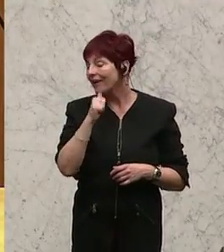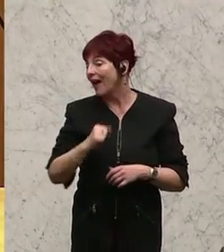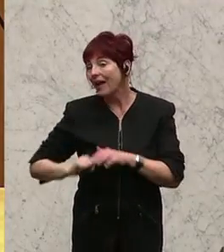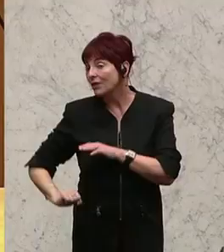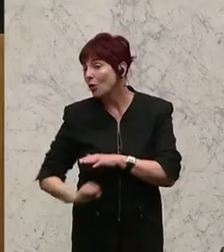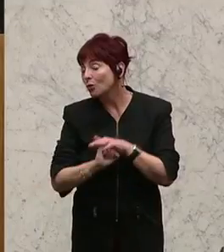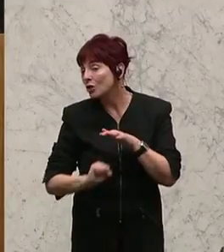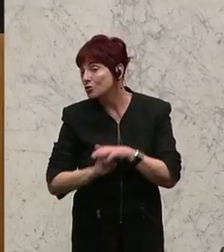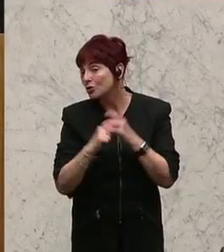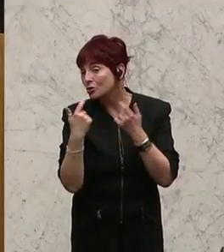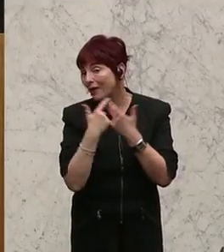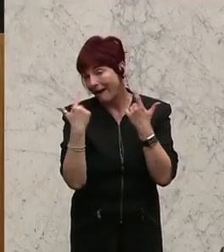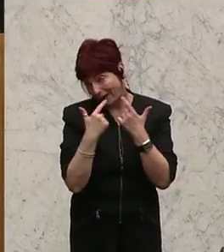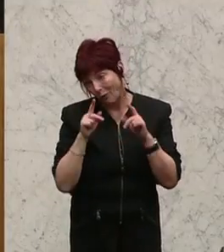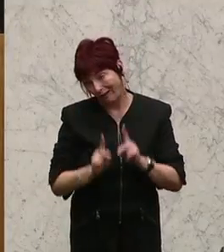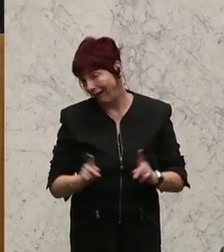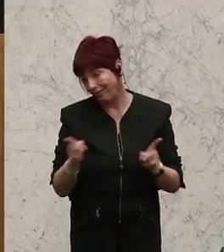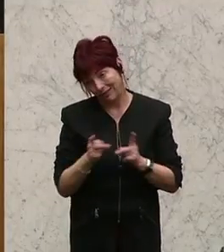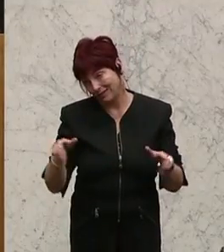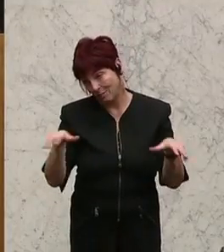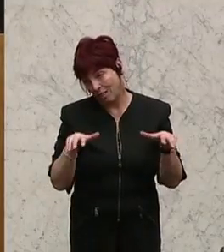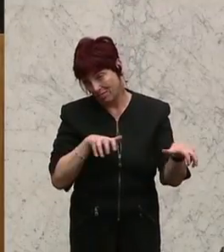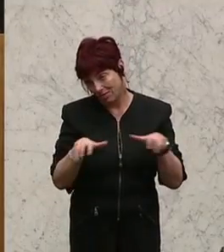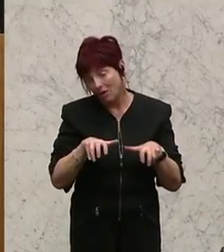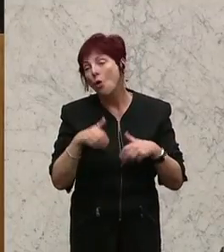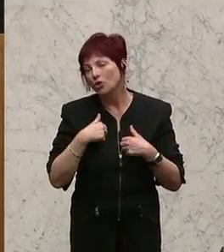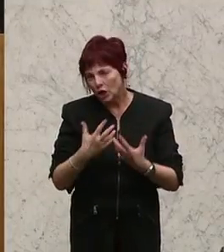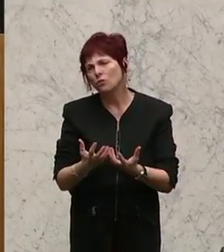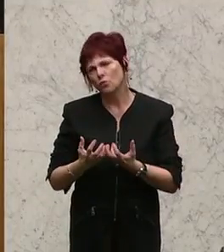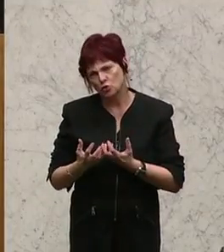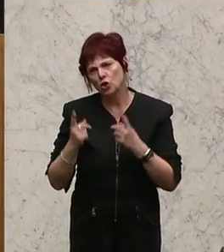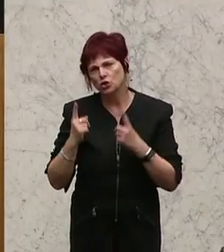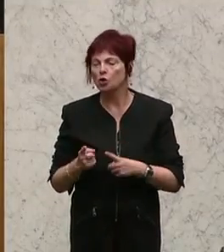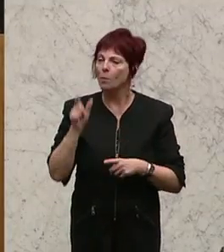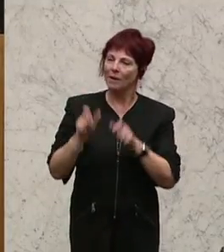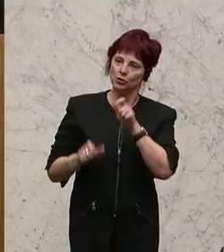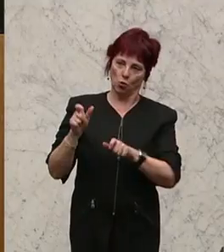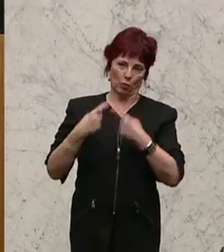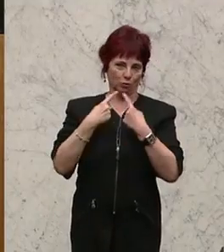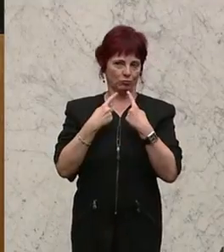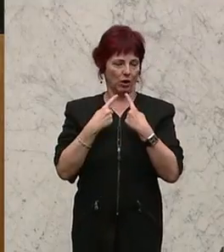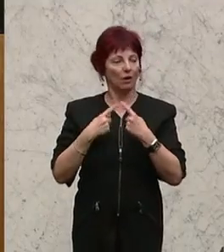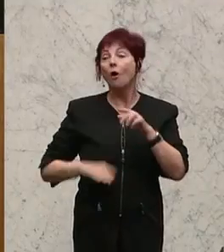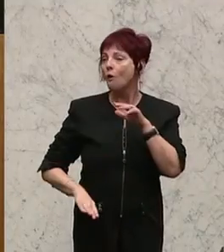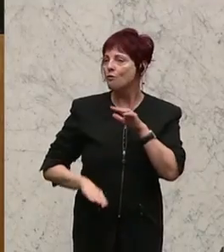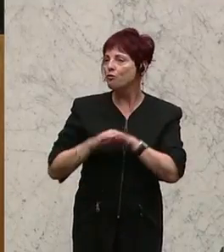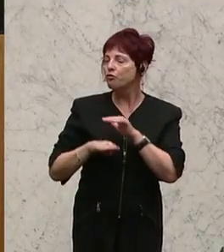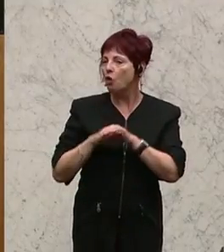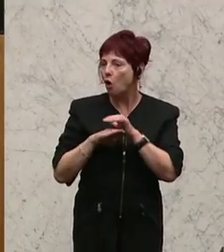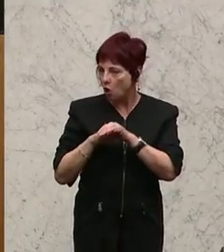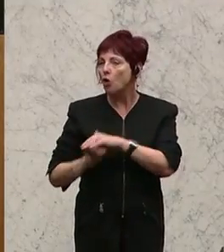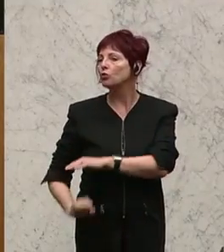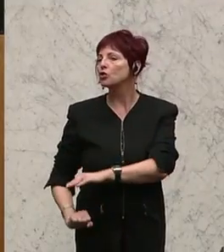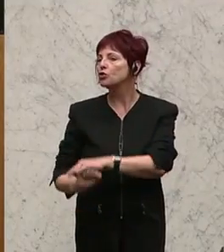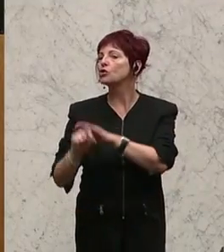zu sammeln. Und ich würde euch wünschen, mit Leuten zu sprechen, die sagen, volle Unterstützung, du sprichst die Stimme des